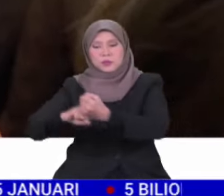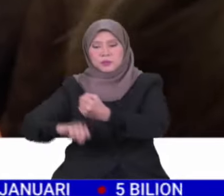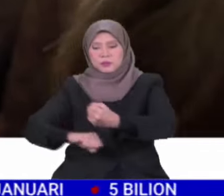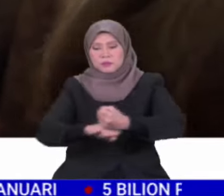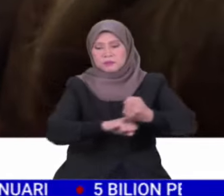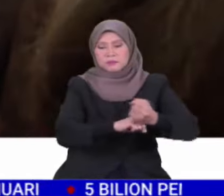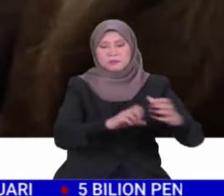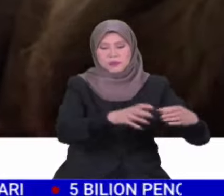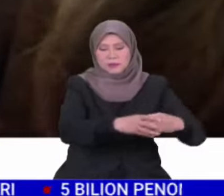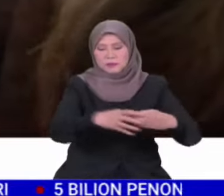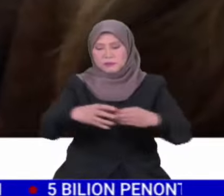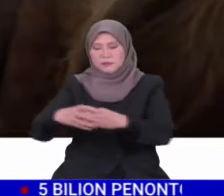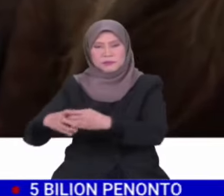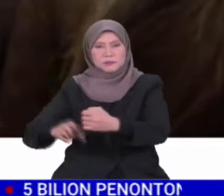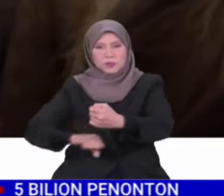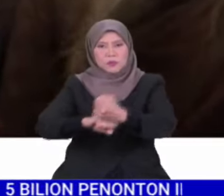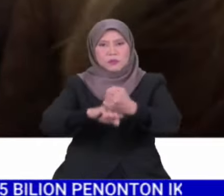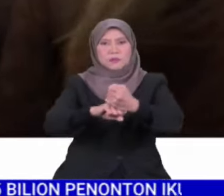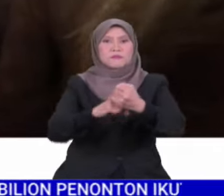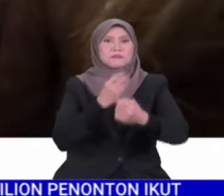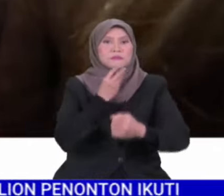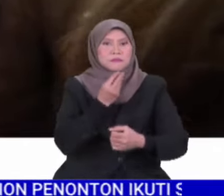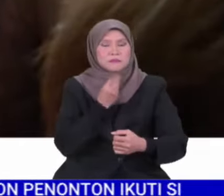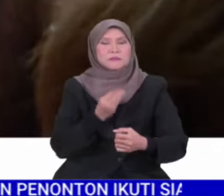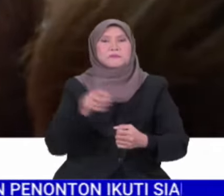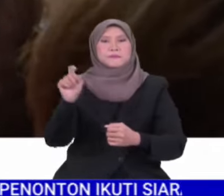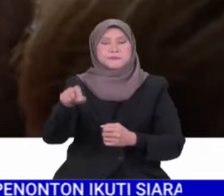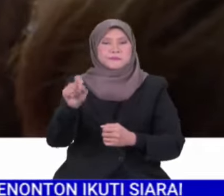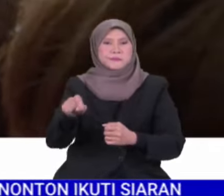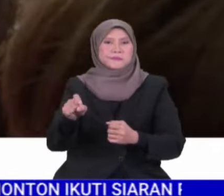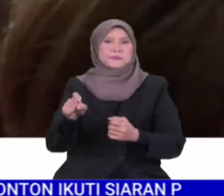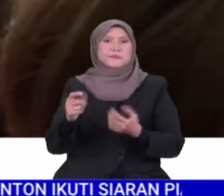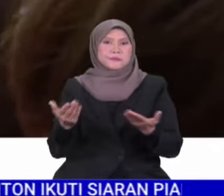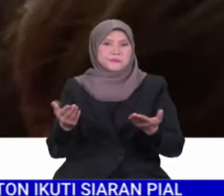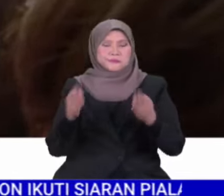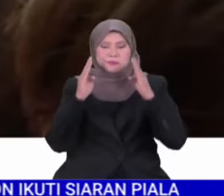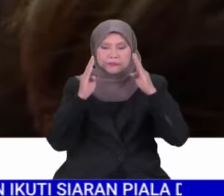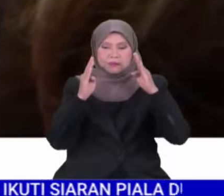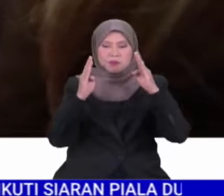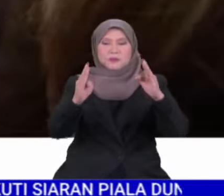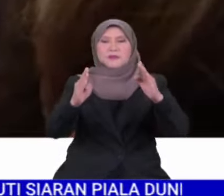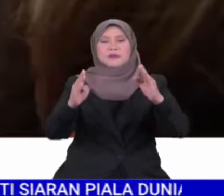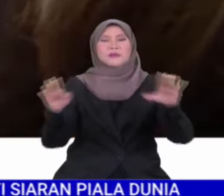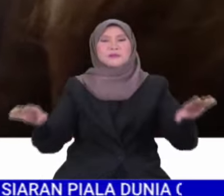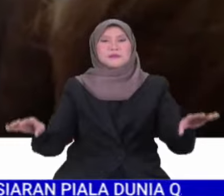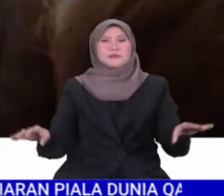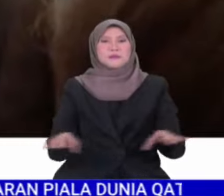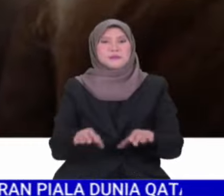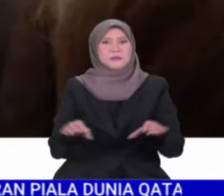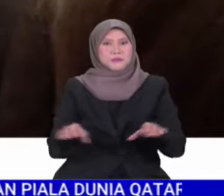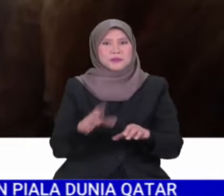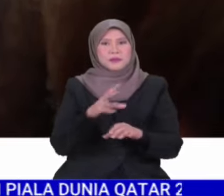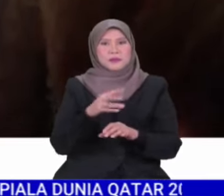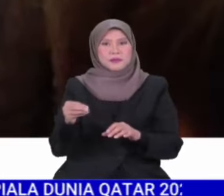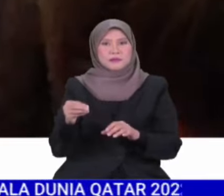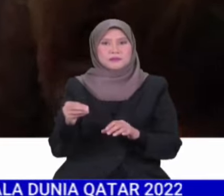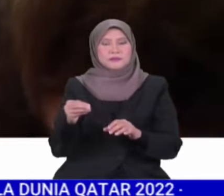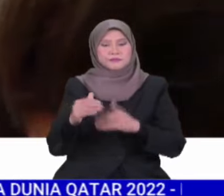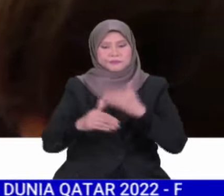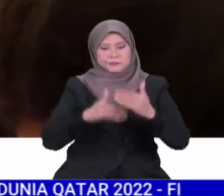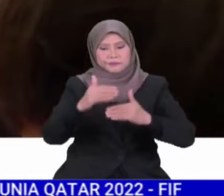pelbagai parti harus memberikan penghayatan terhadap pelaksanaan dan juga follow